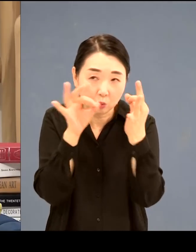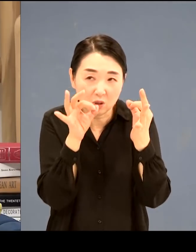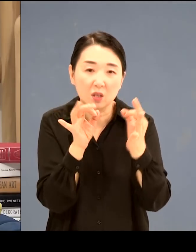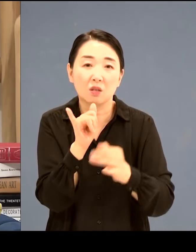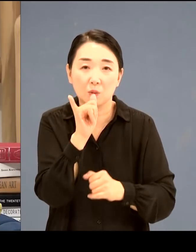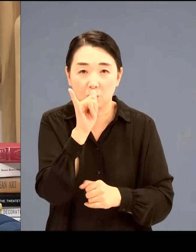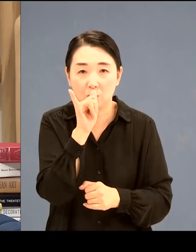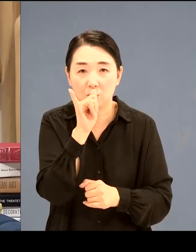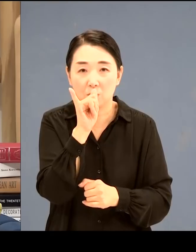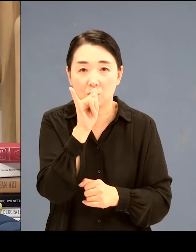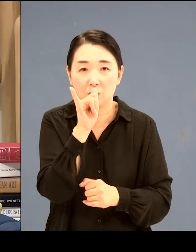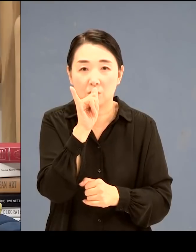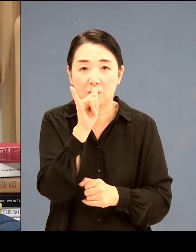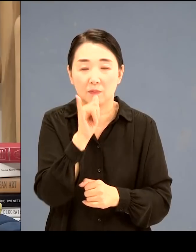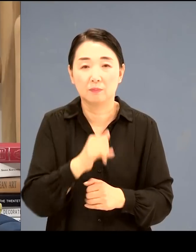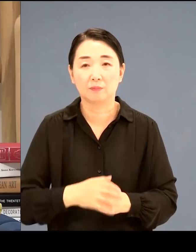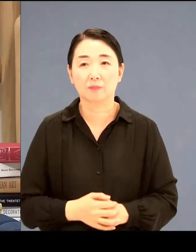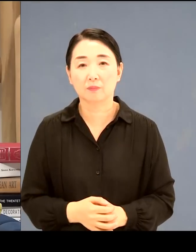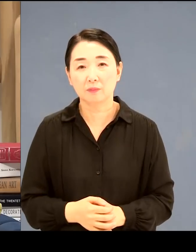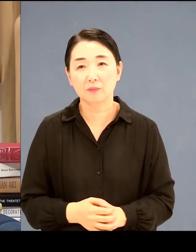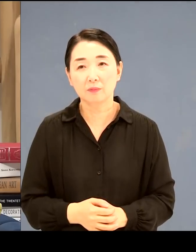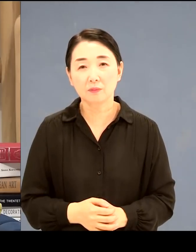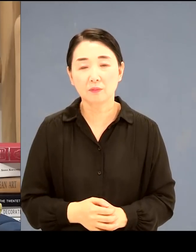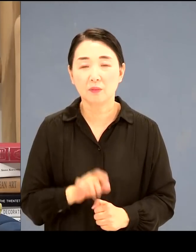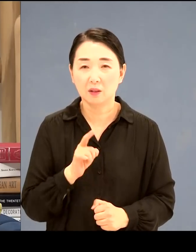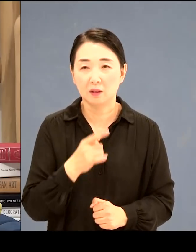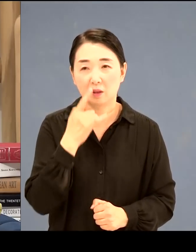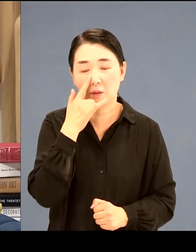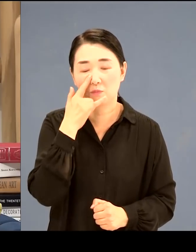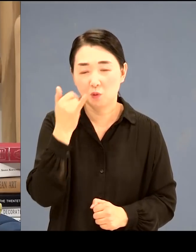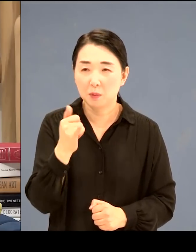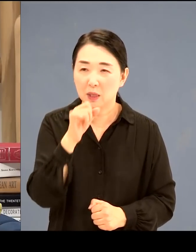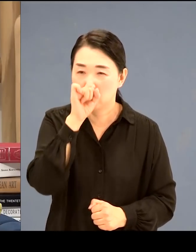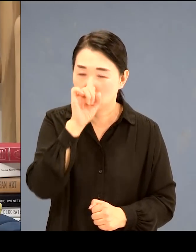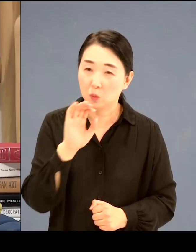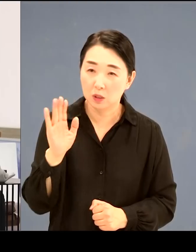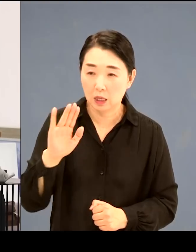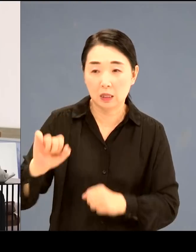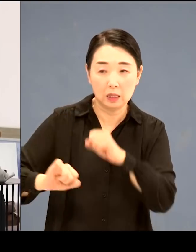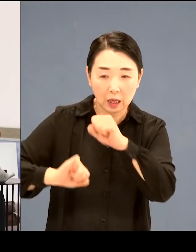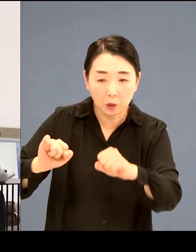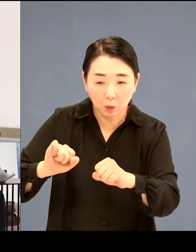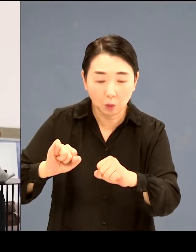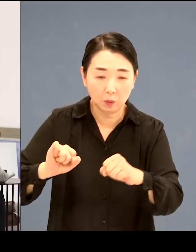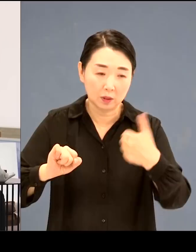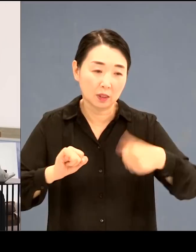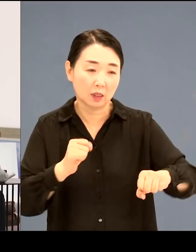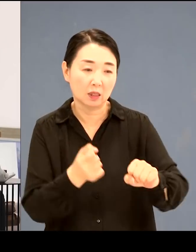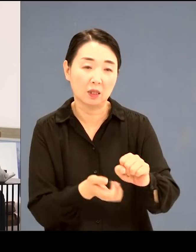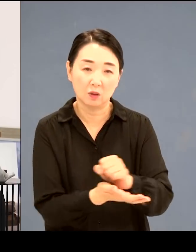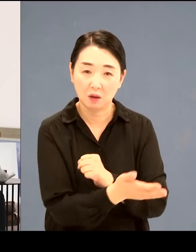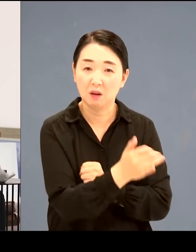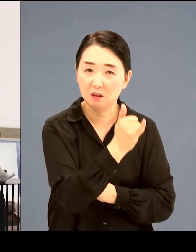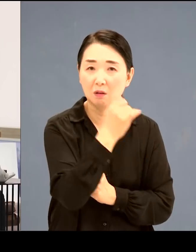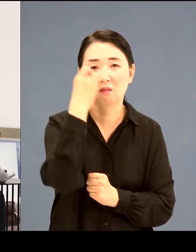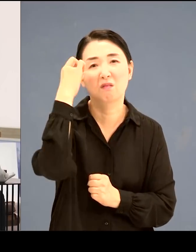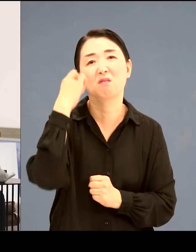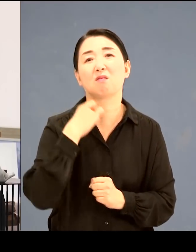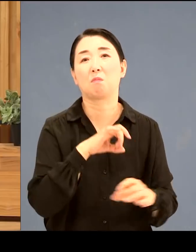그런 영들이 안 좋은 엄마 아빠의 안 좋은 영들이 아이한테 흘러가는 거가 너무